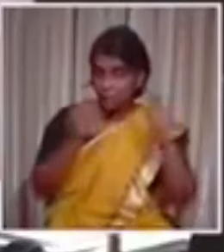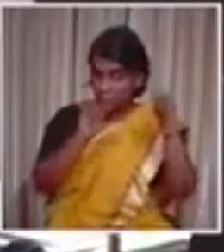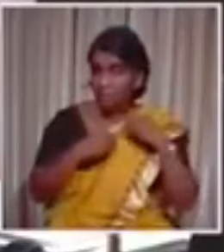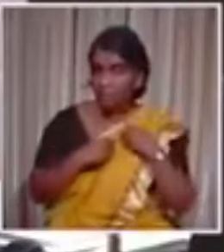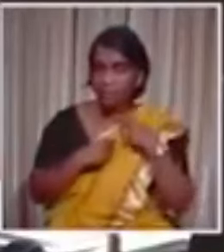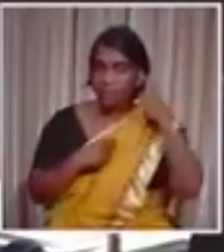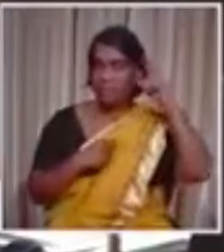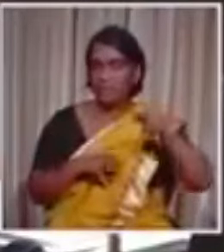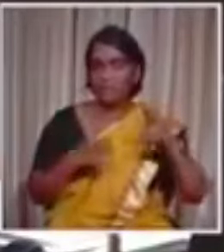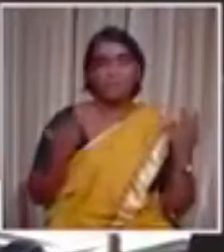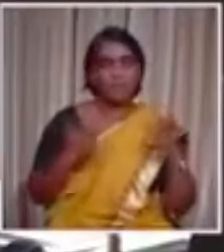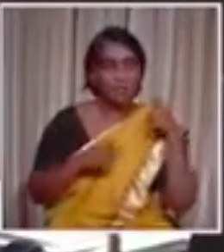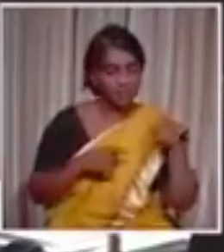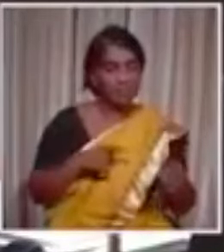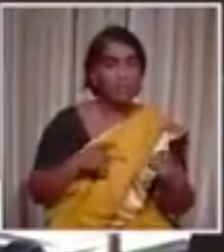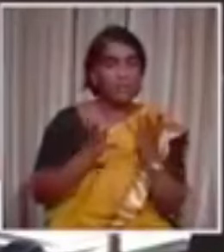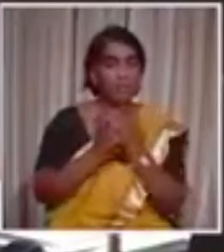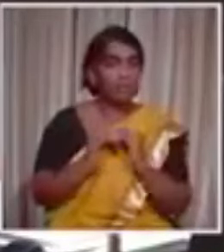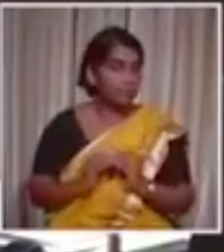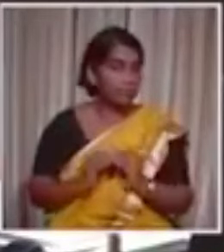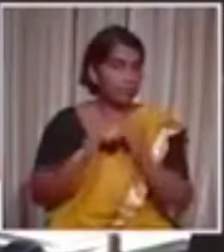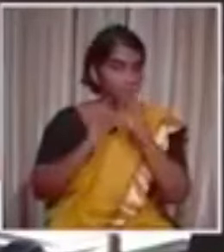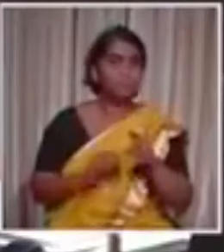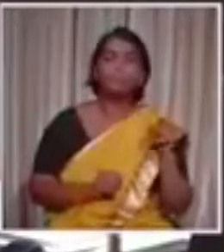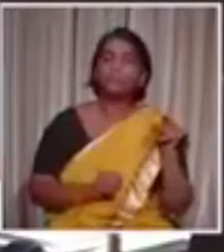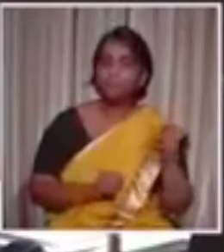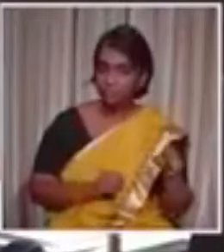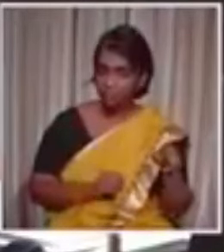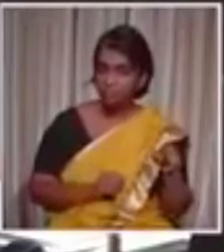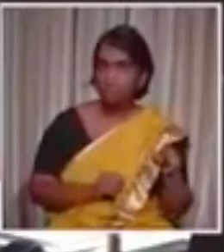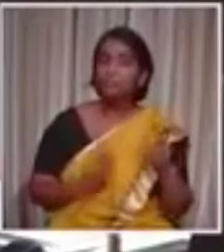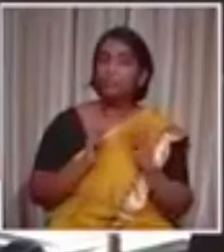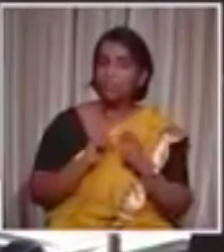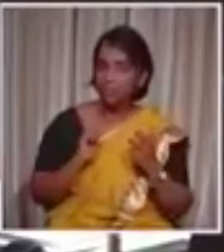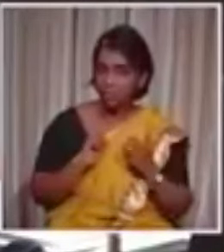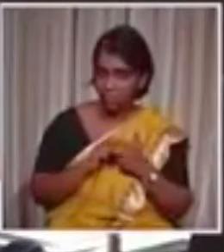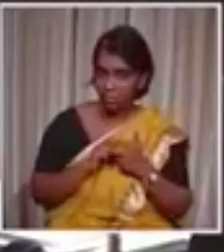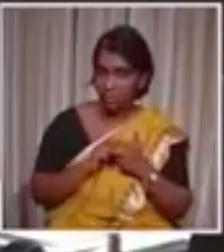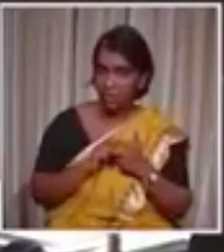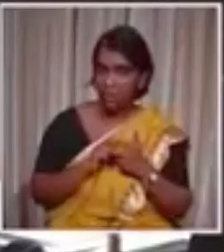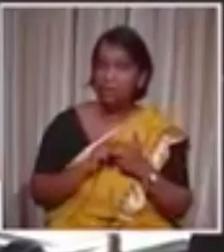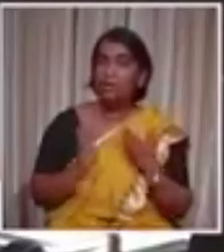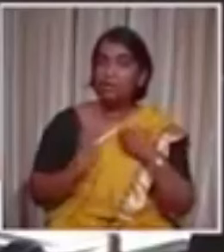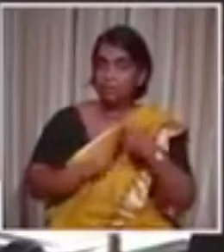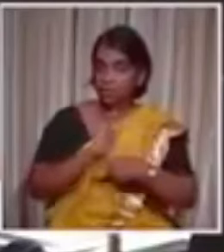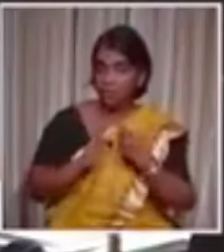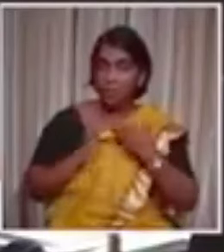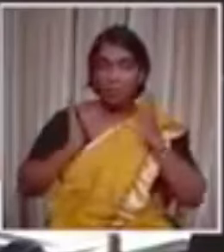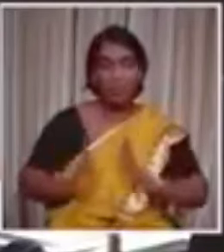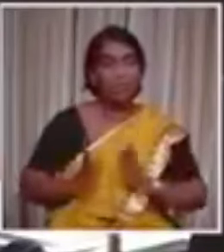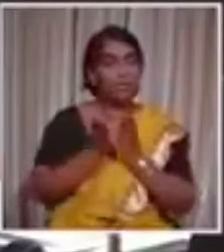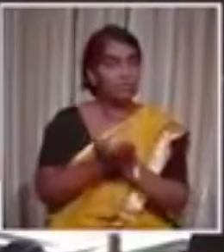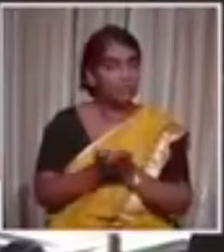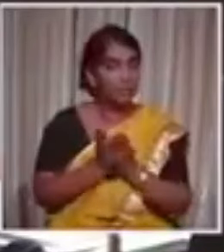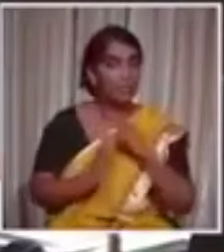නොකළ යුතුයි. ඒ ගොඩ ගැනීමට හැකියාව ලැබෙන්නේ මෙම අර්බුදය අපේ රටේ මානව සම්පත, අපේ